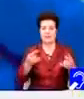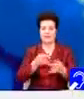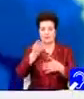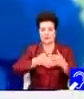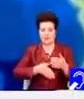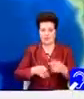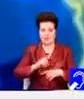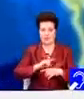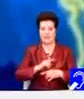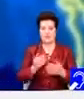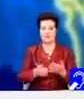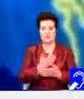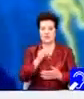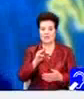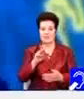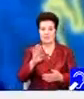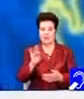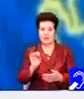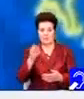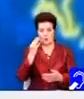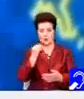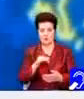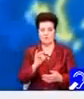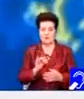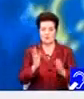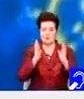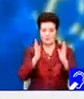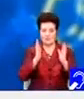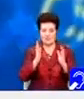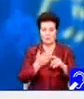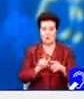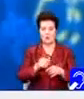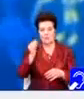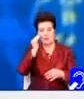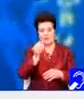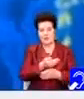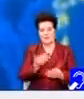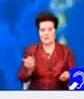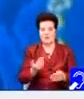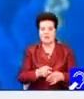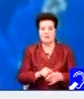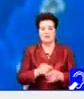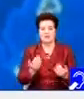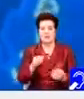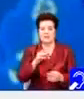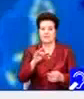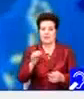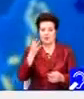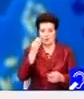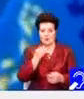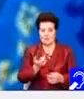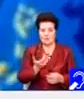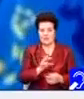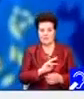Telejurnalul a ajuns la final. Știrile noastre sunt pe tvremoldova.md, dar și pe pagina de Facebook, unde așteptăm opiniile dumneavoastră. Rămâneți cu TVR Moldova, unde